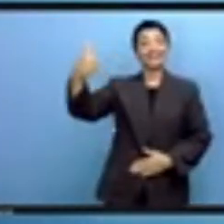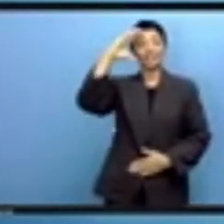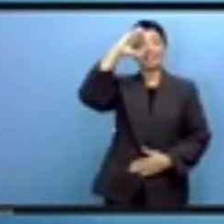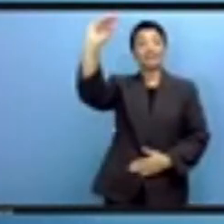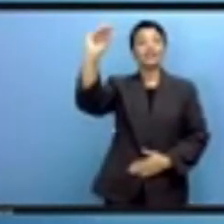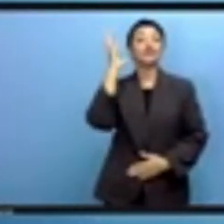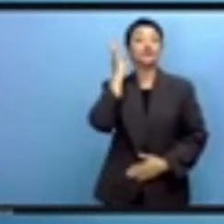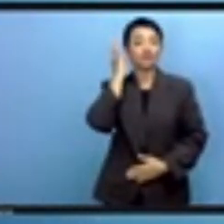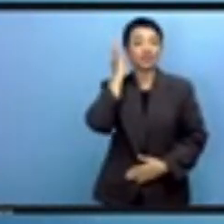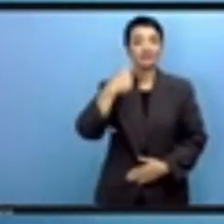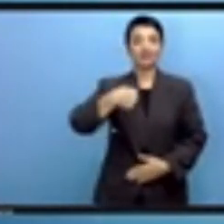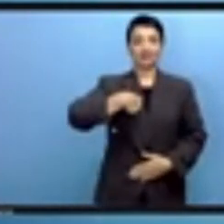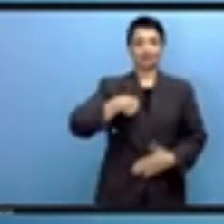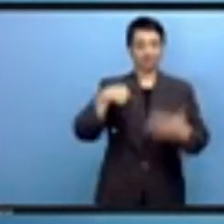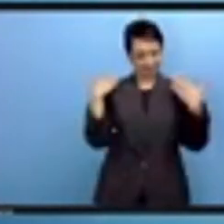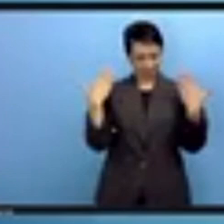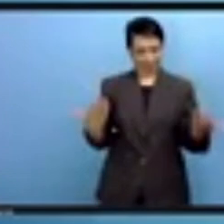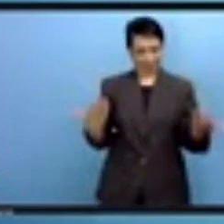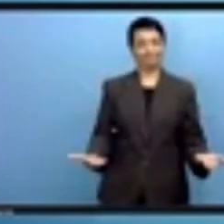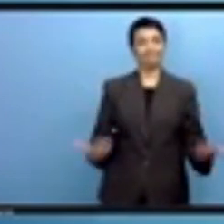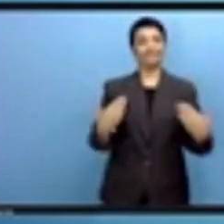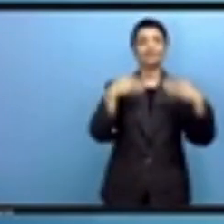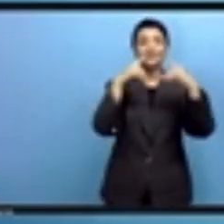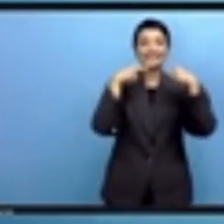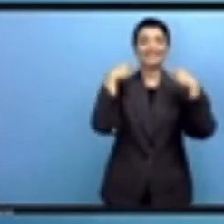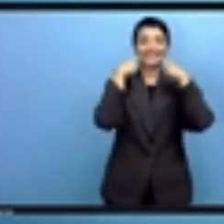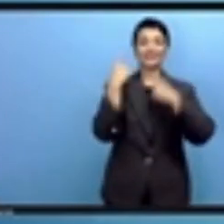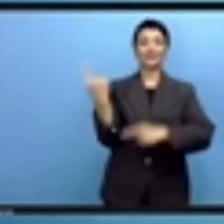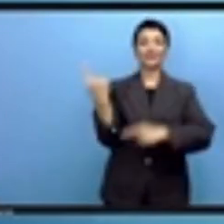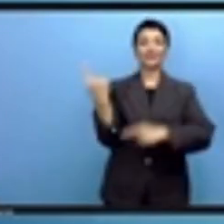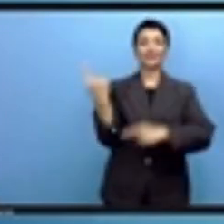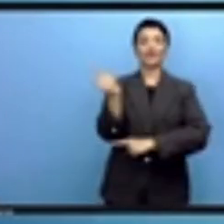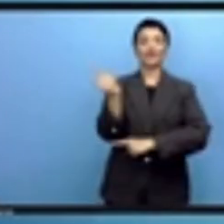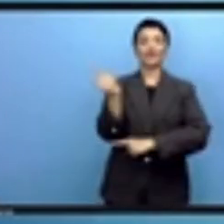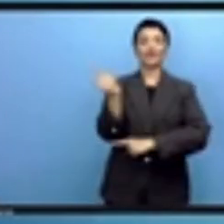生们，我非常荣幸能够来到